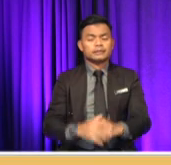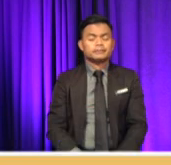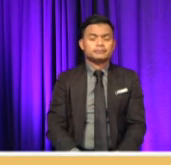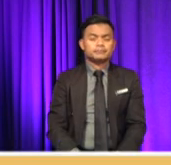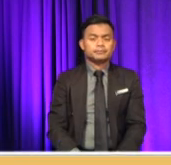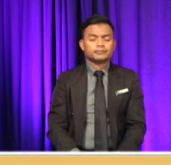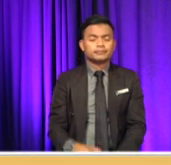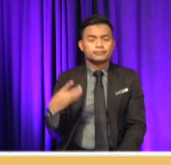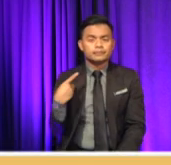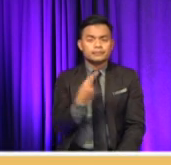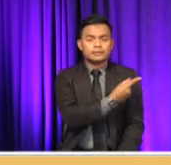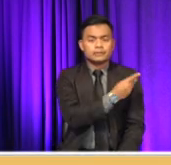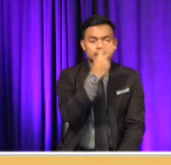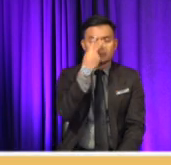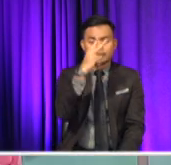lain kita